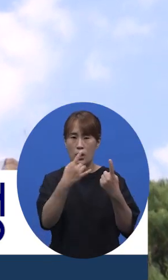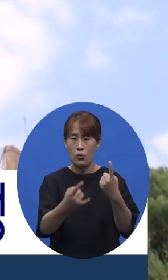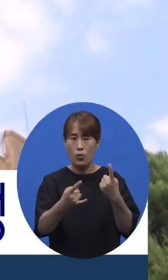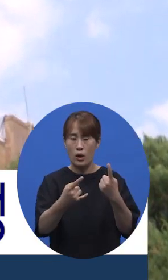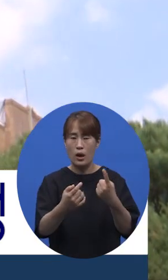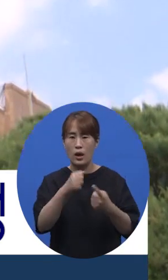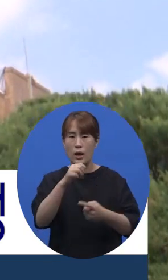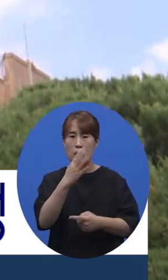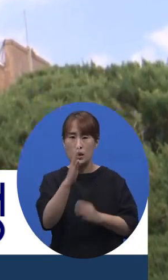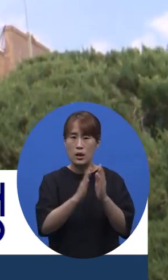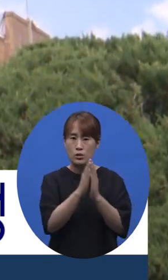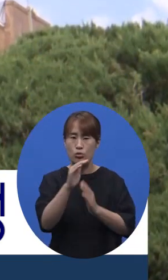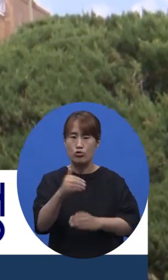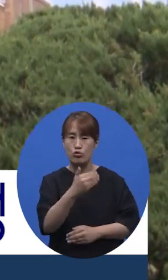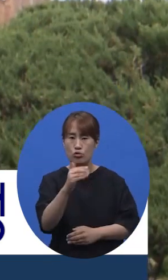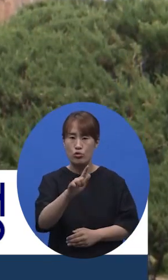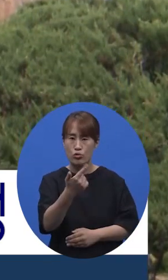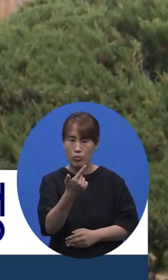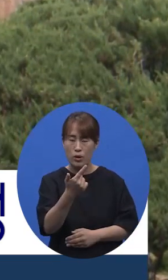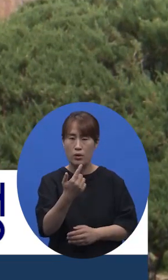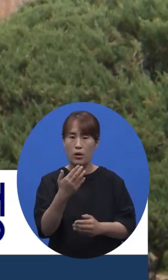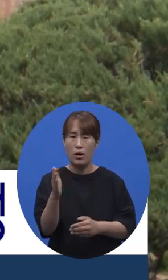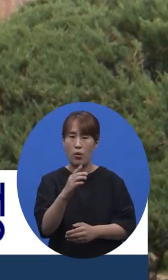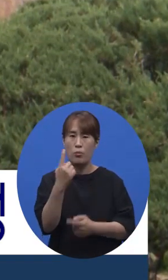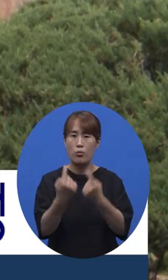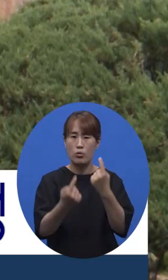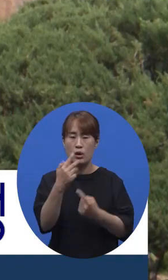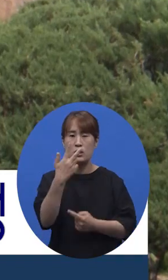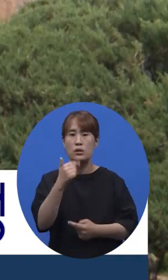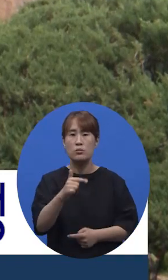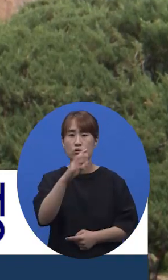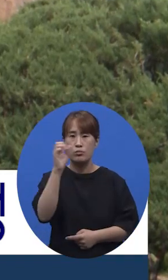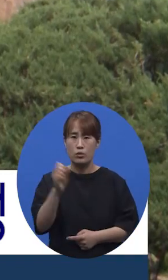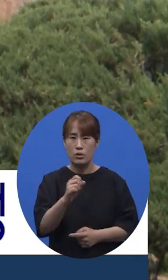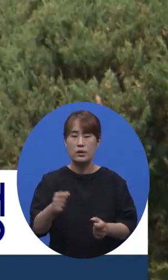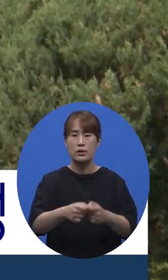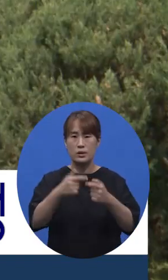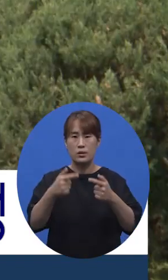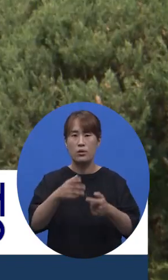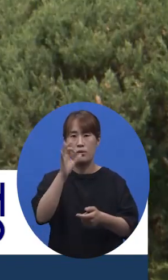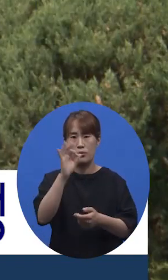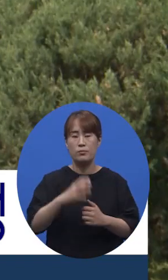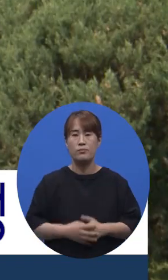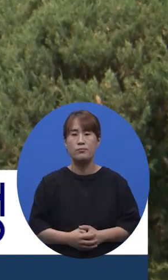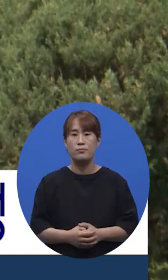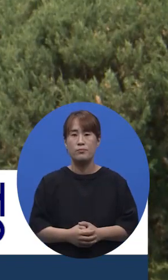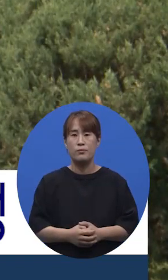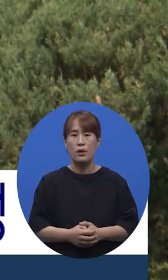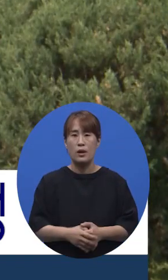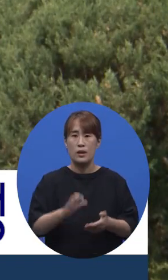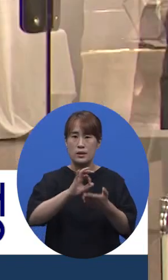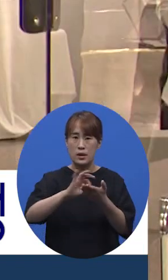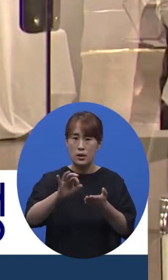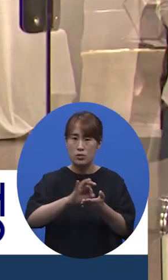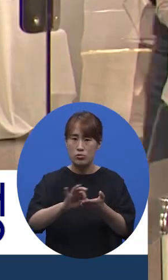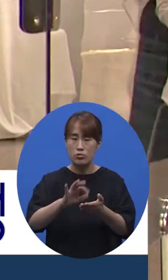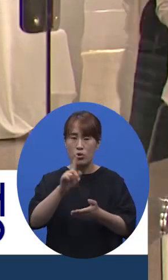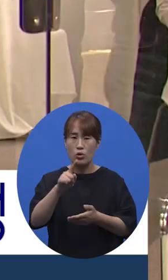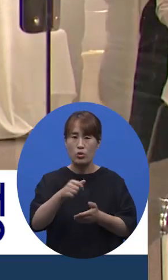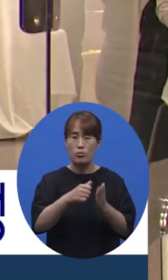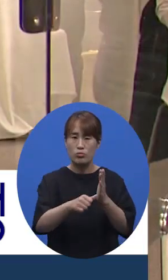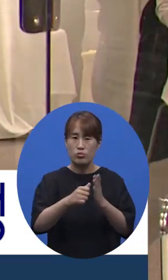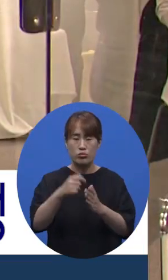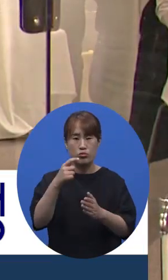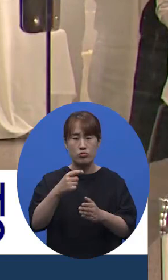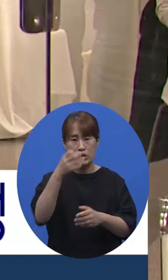제의를 추경 예산 4조 9천 6백 56억원 보다도 7.6% 가 증가했습니다 세출 예산은